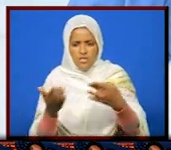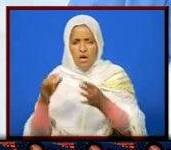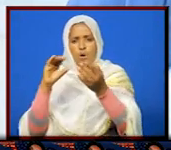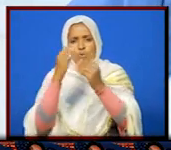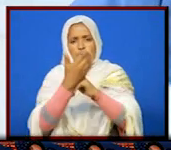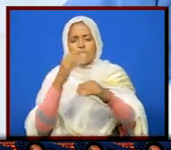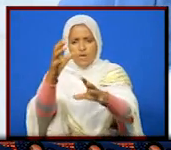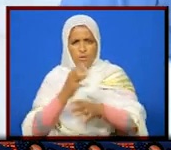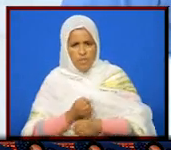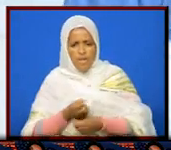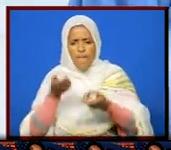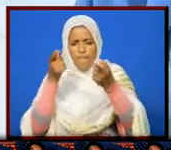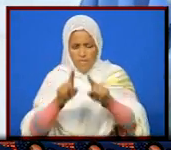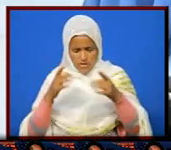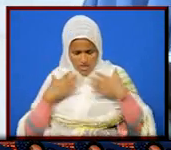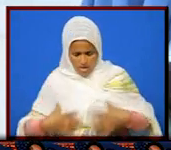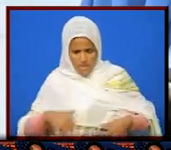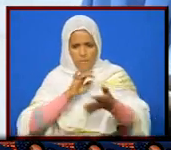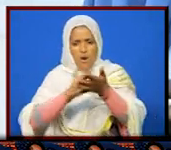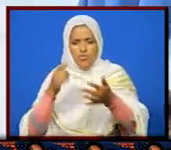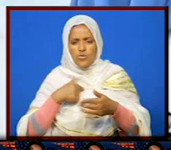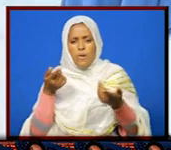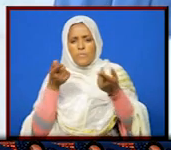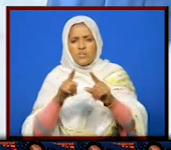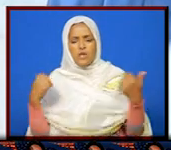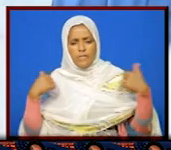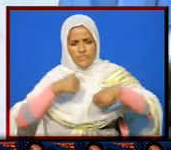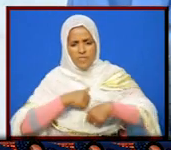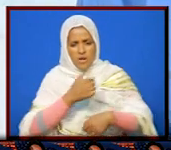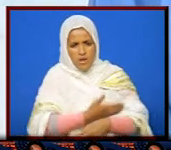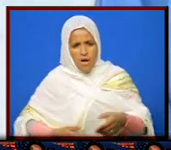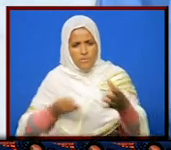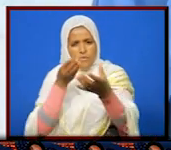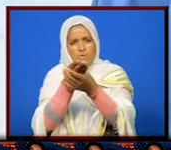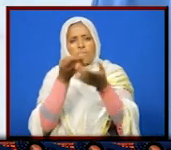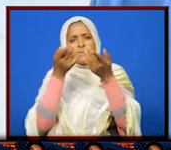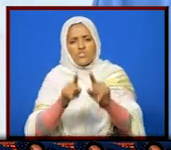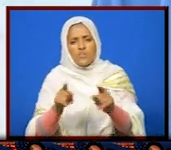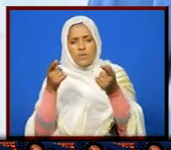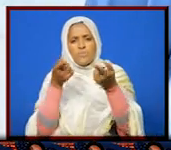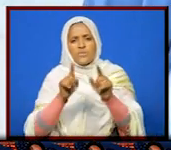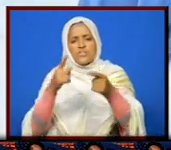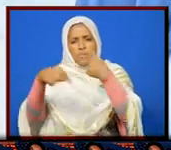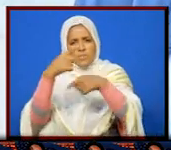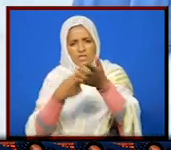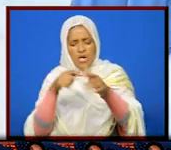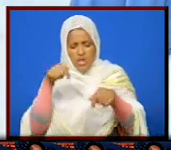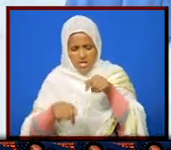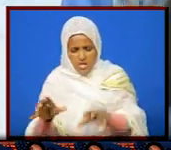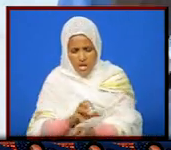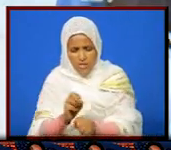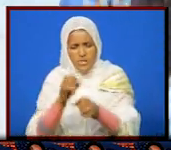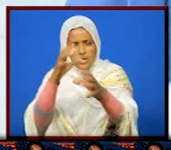መቼ እንግዳ ሆነህ ተቀበልንህ? መቼ ራቁትን ሆነ መቼ ነው ያለበስንህ? መቼ ነው እርቦህ ያበላንህ? መቼ መጥተህ እንግዳ